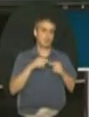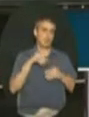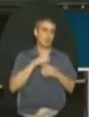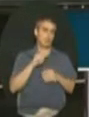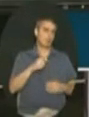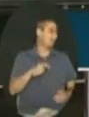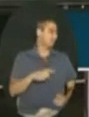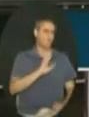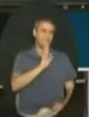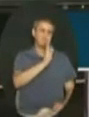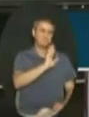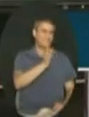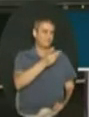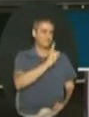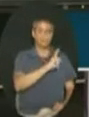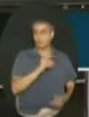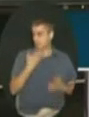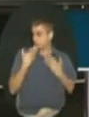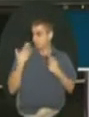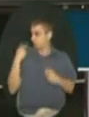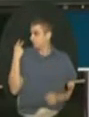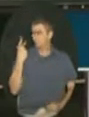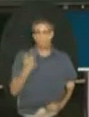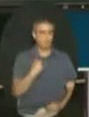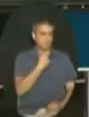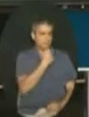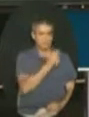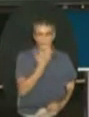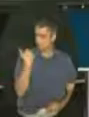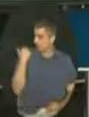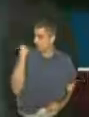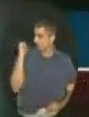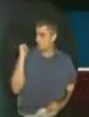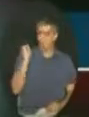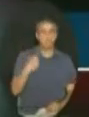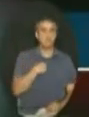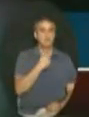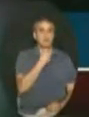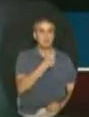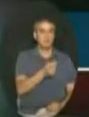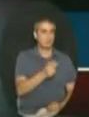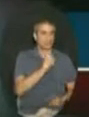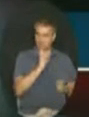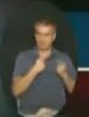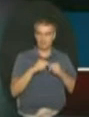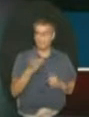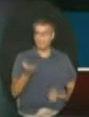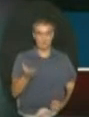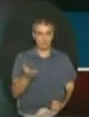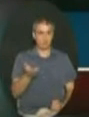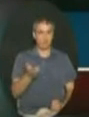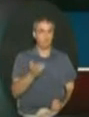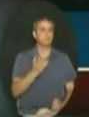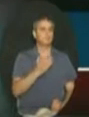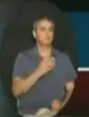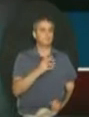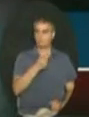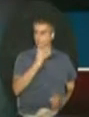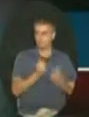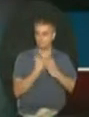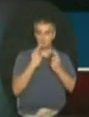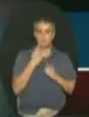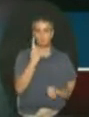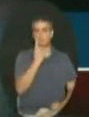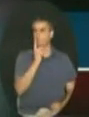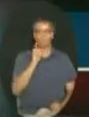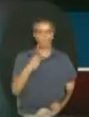ועדות בכנסת. ישיבת סיעה מיום שני. אז אל תקרו, הנה אני אומר לך, הנה פה אני שם לך לשולחן עדיקה. אז לא צריך את הוועדה הזאת. אז אולי נקים ועדה אחת. אז אם תקימו